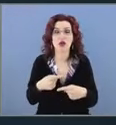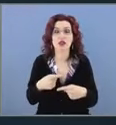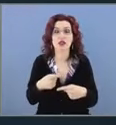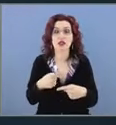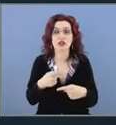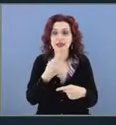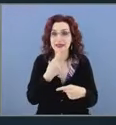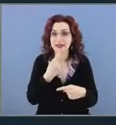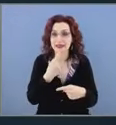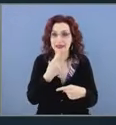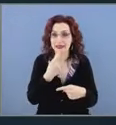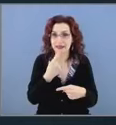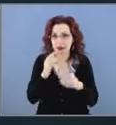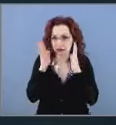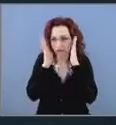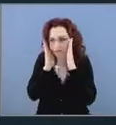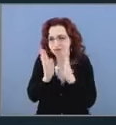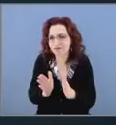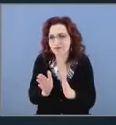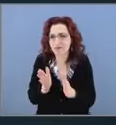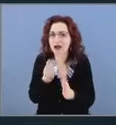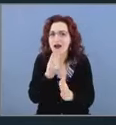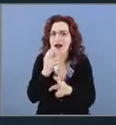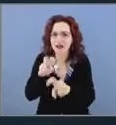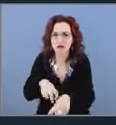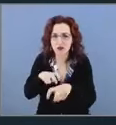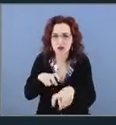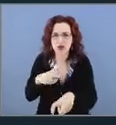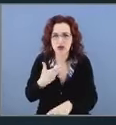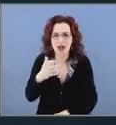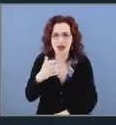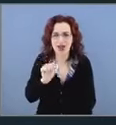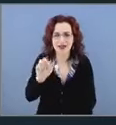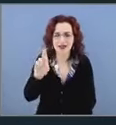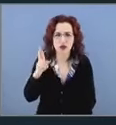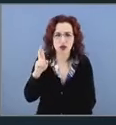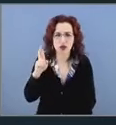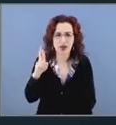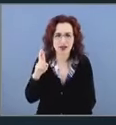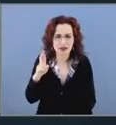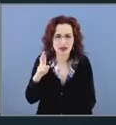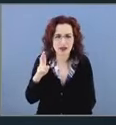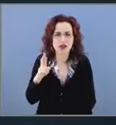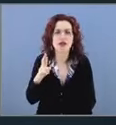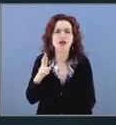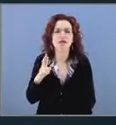settore dell'agri-food ed è con noi Alessandro Nasini di Start Italia. Buongiorno, benvenuto.